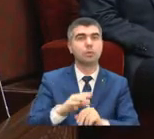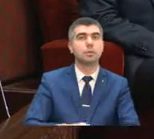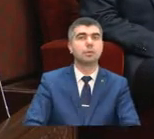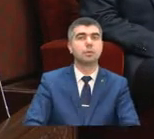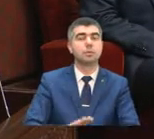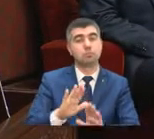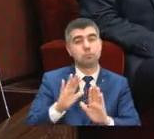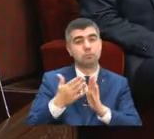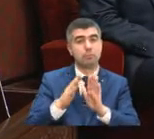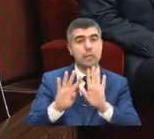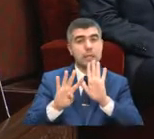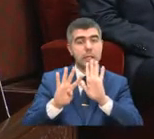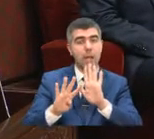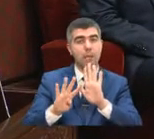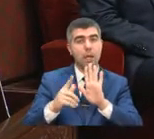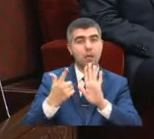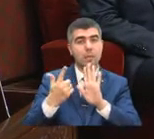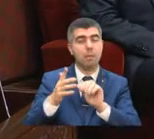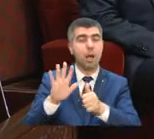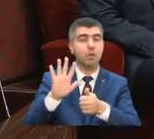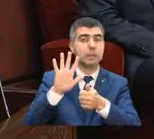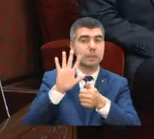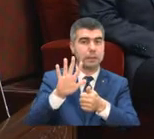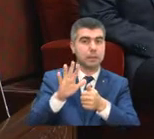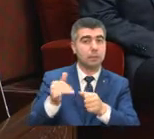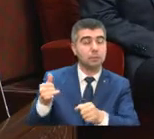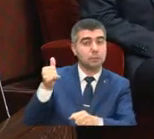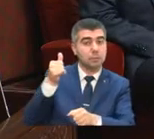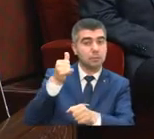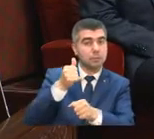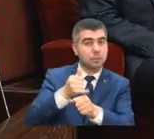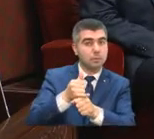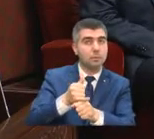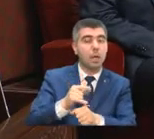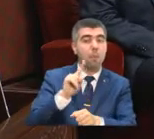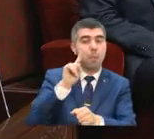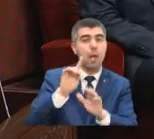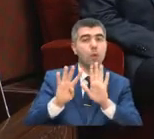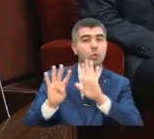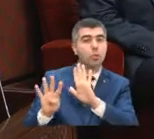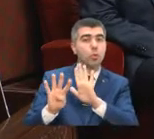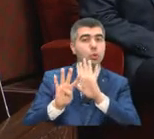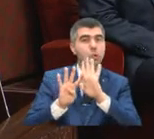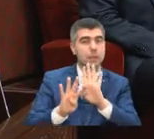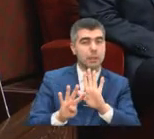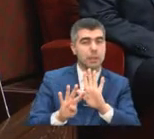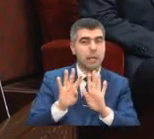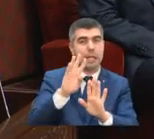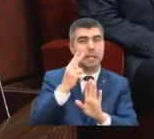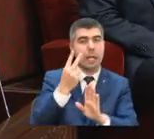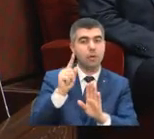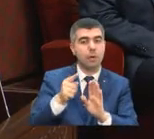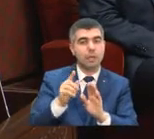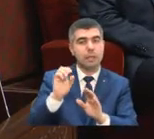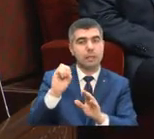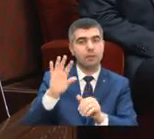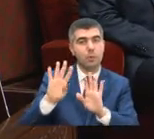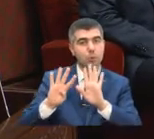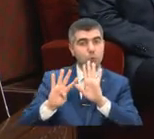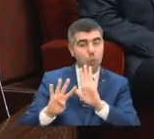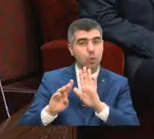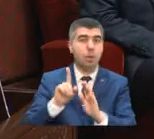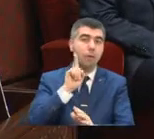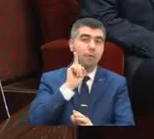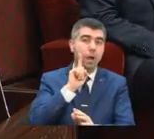حوالي 967 تعيين في المناصب العليا، فيها 199 بمعدل 12.09 من النساء، لكن